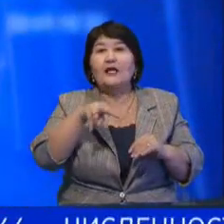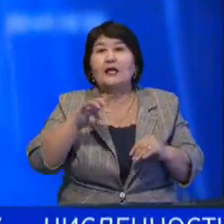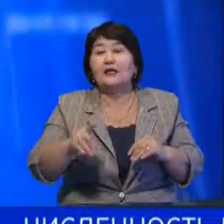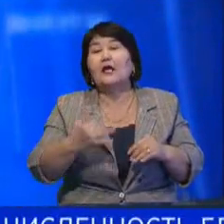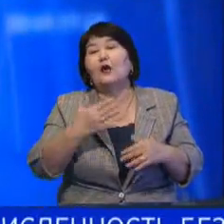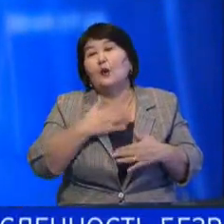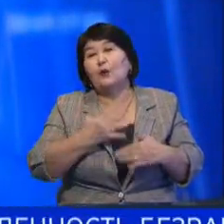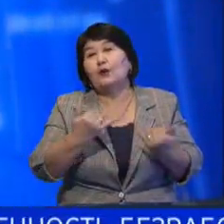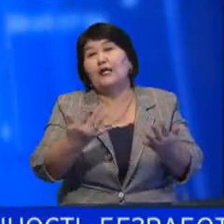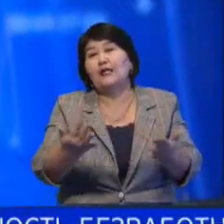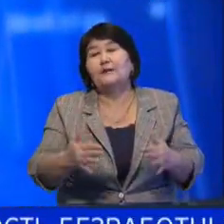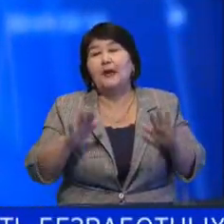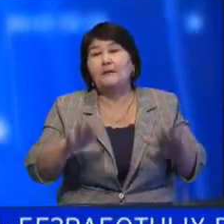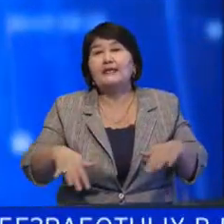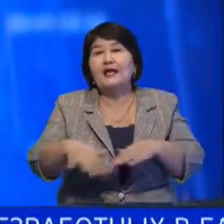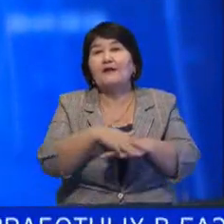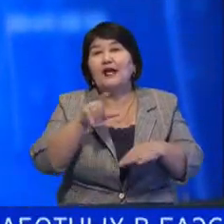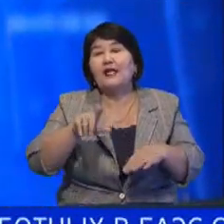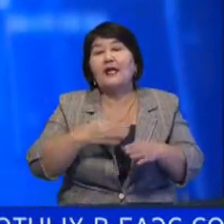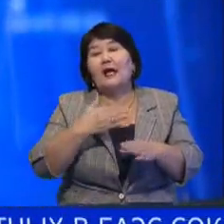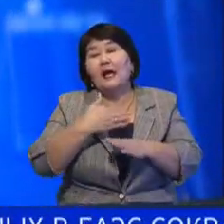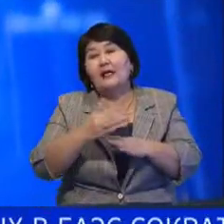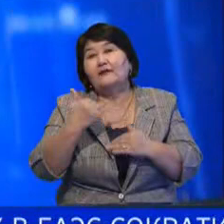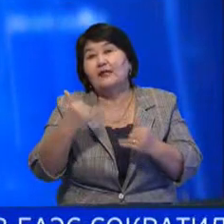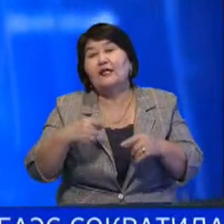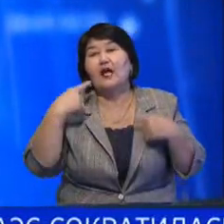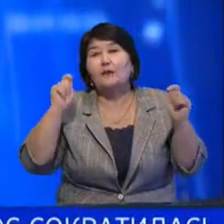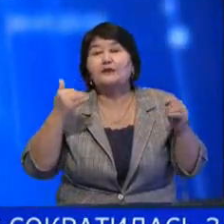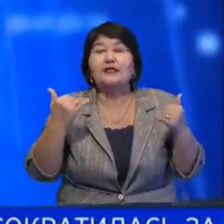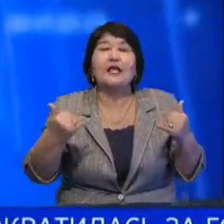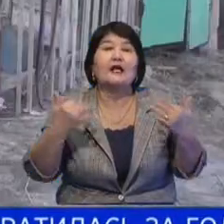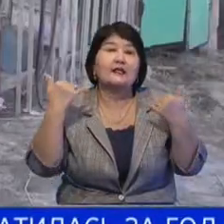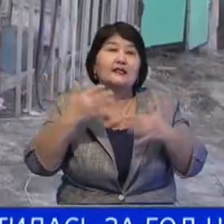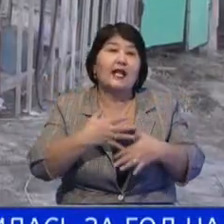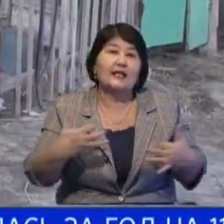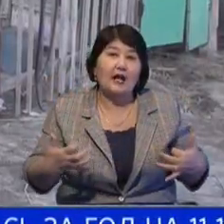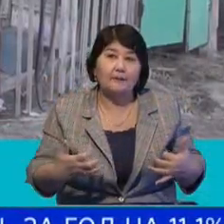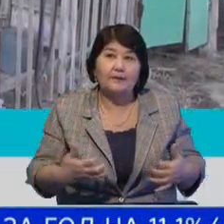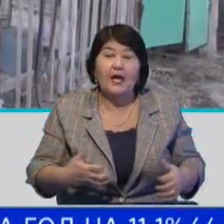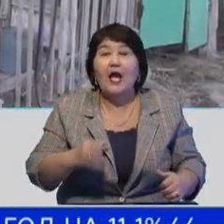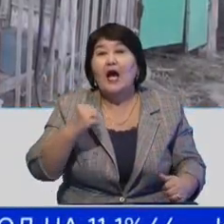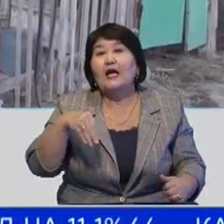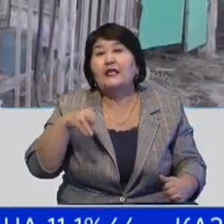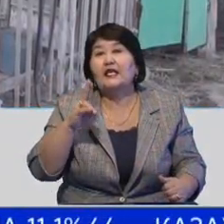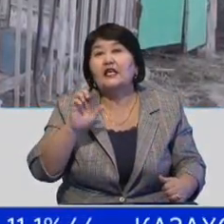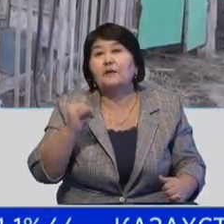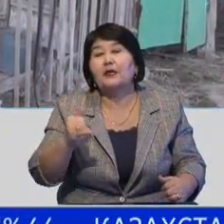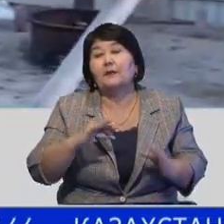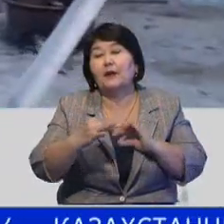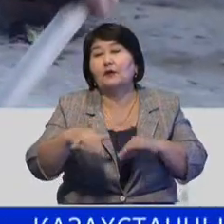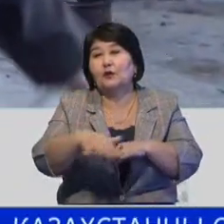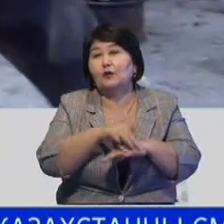казалинск требование местного населения отведены пастбища для выпаса скота акиби один из густонаселённых